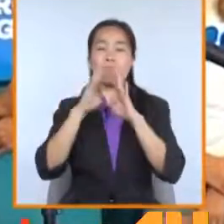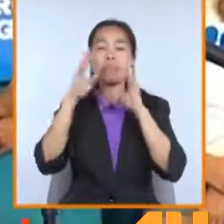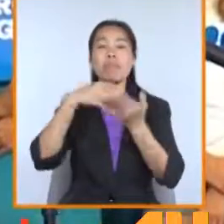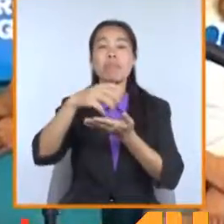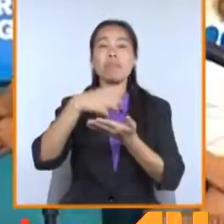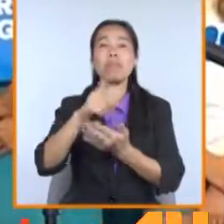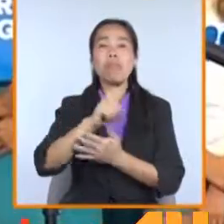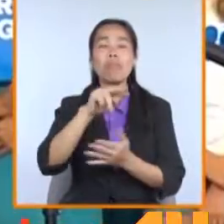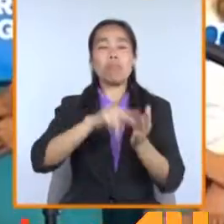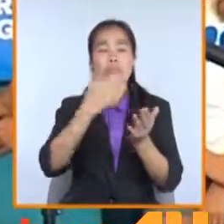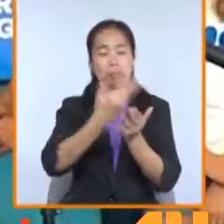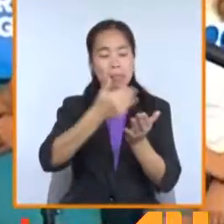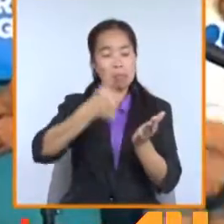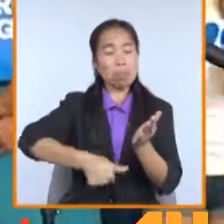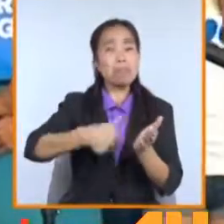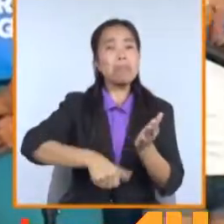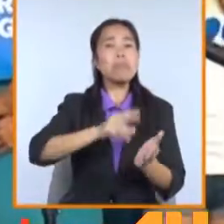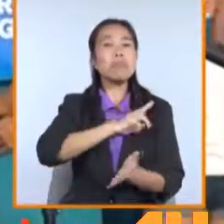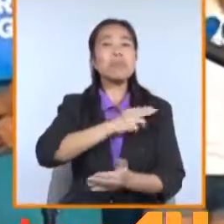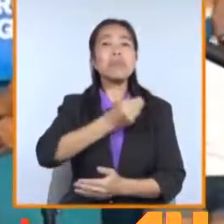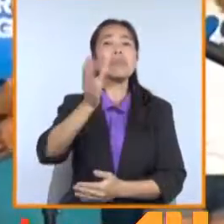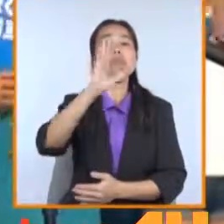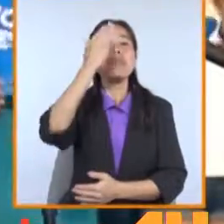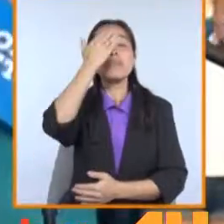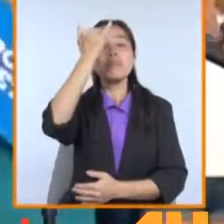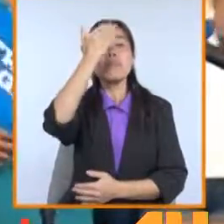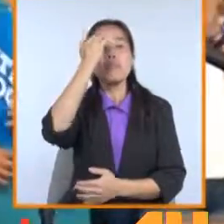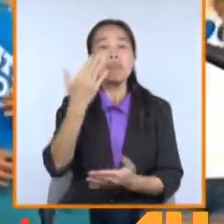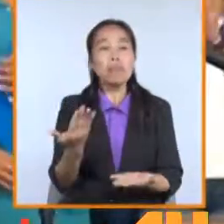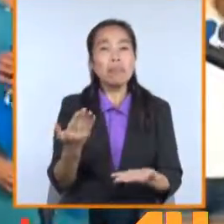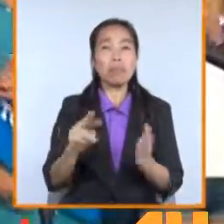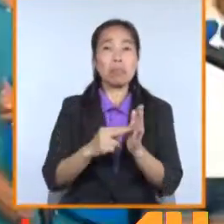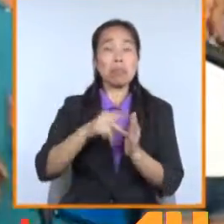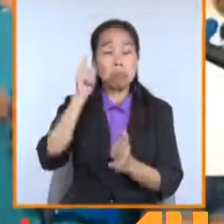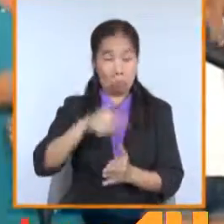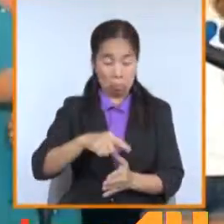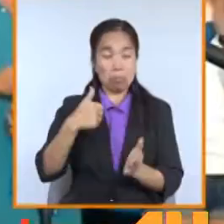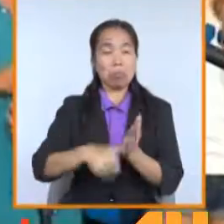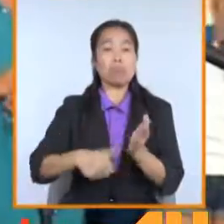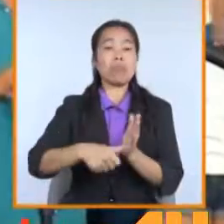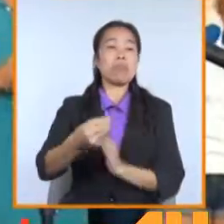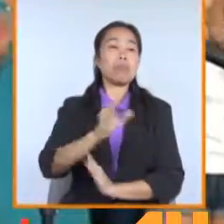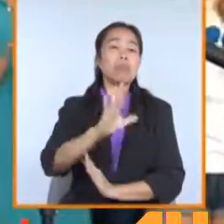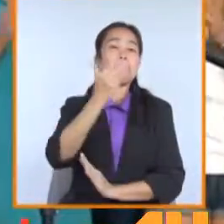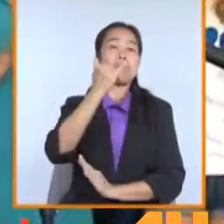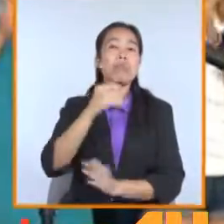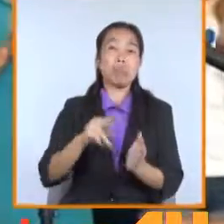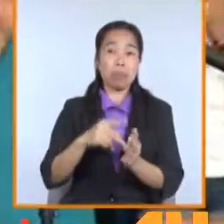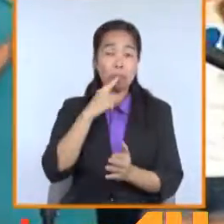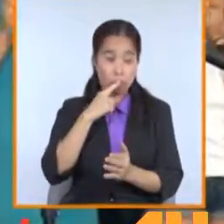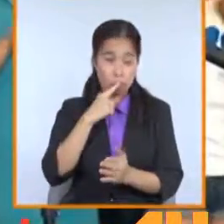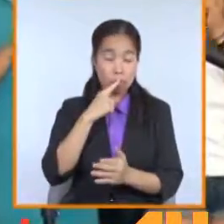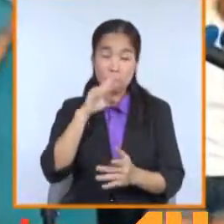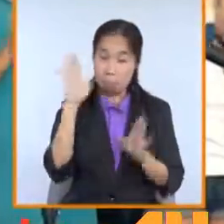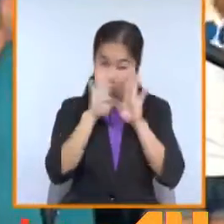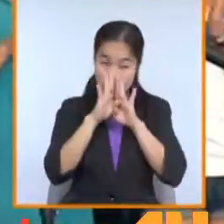นเงินภาษีของตัวเองซึ่งเป็นธรรมเนียมปฏิบัติของผู้สมัครชิงเก้าอี้ผู้นำสหรัฐหลังนายทรัมป์ปฏิเสธจะยื่นข้อมูลนี้จน